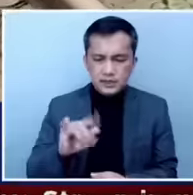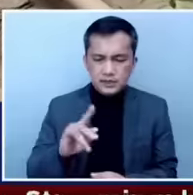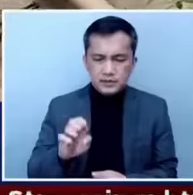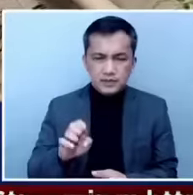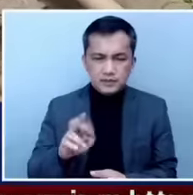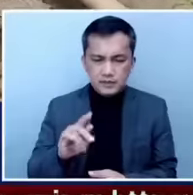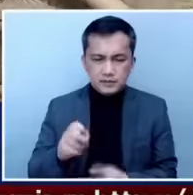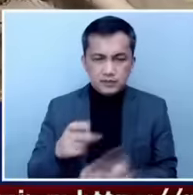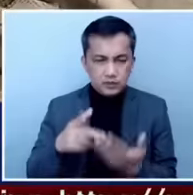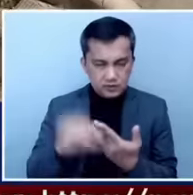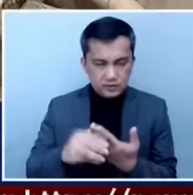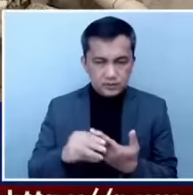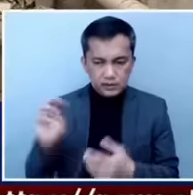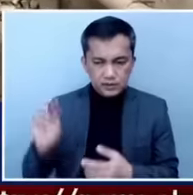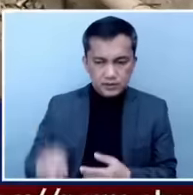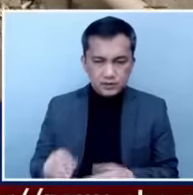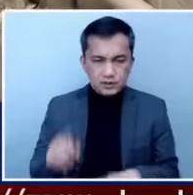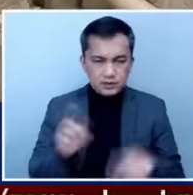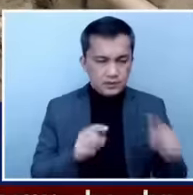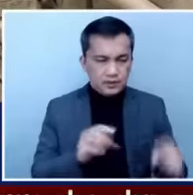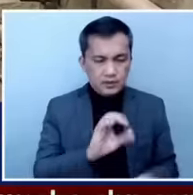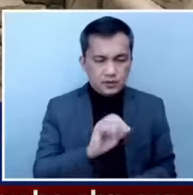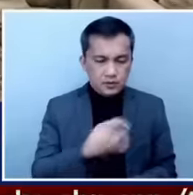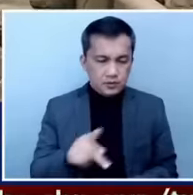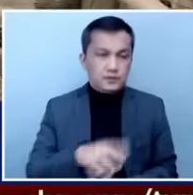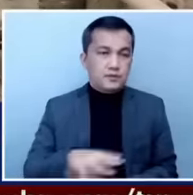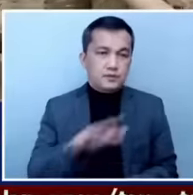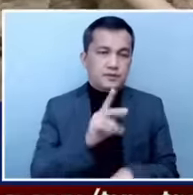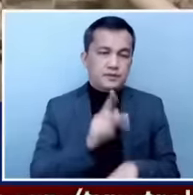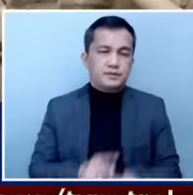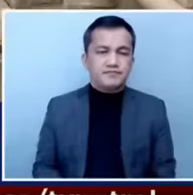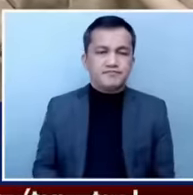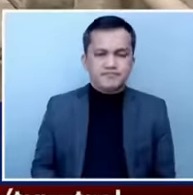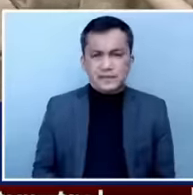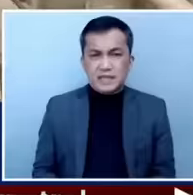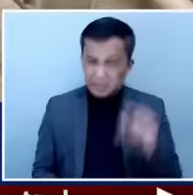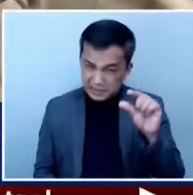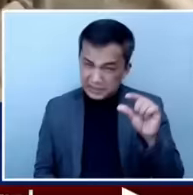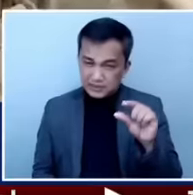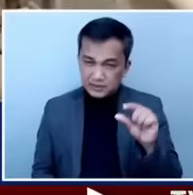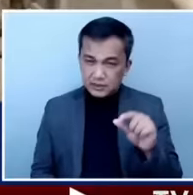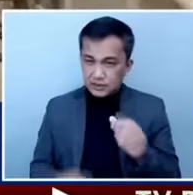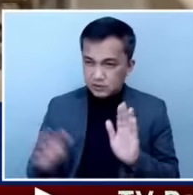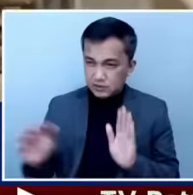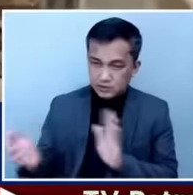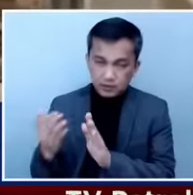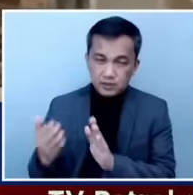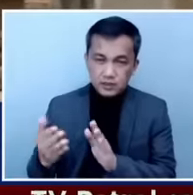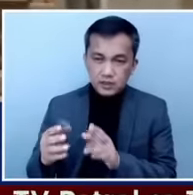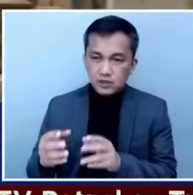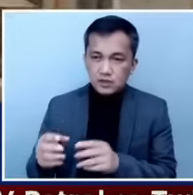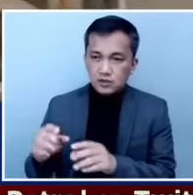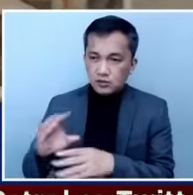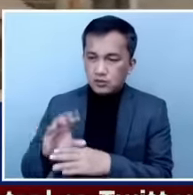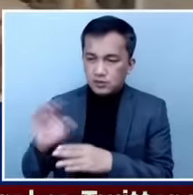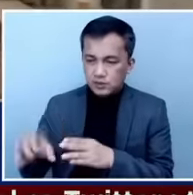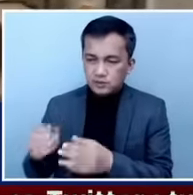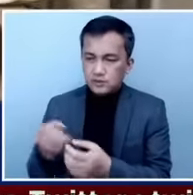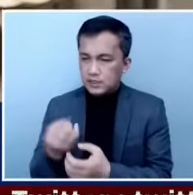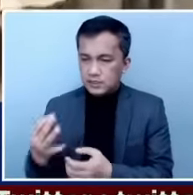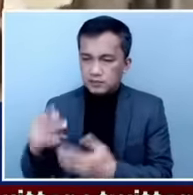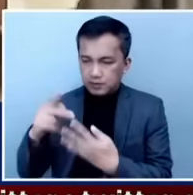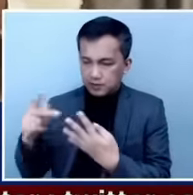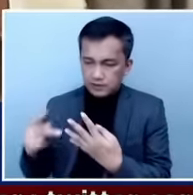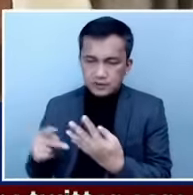ng Meralco at ng iba't ibang kooperatiba sa buong bansa. Maliit kung ibabangga sa kabuuang bilang naman ng mga miyembro ng 4Ps at